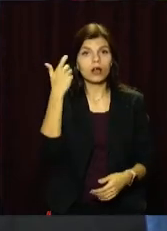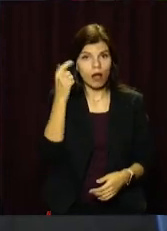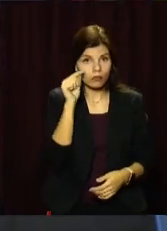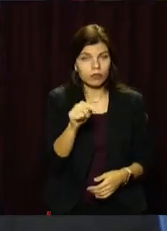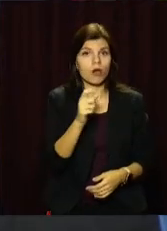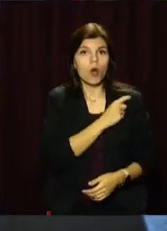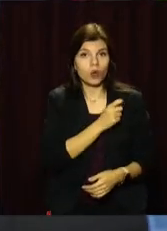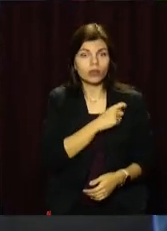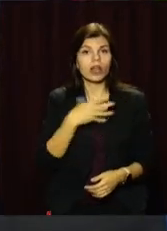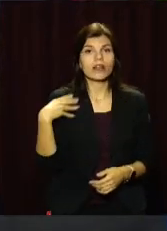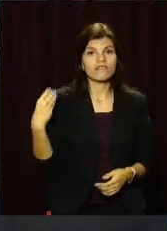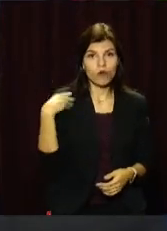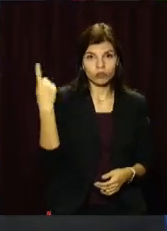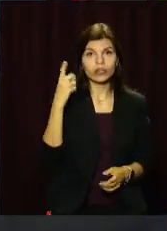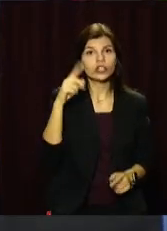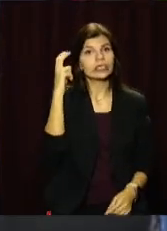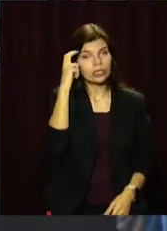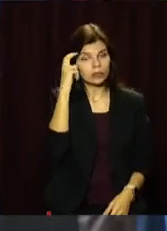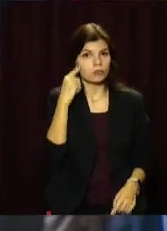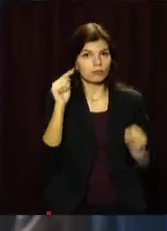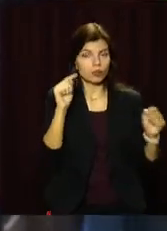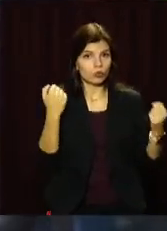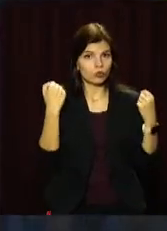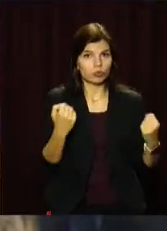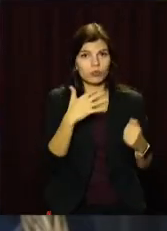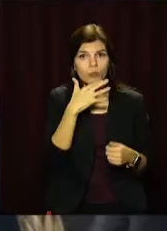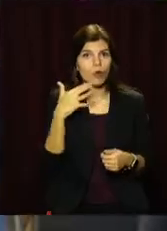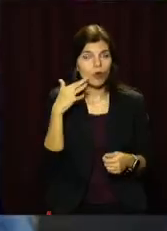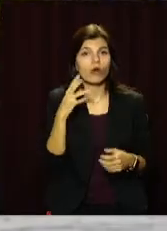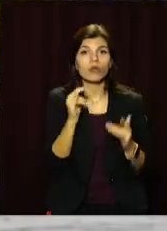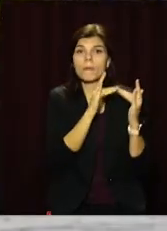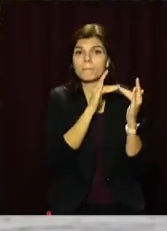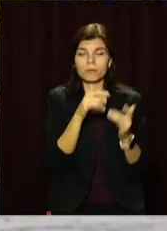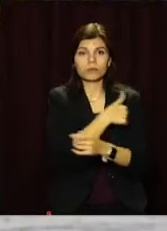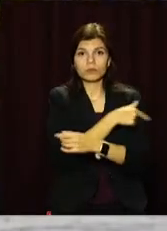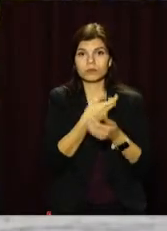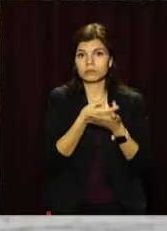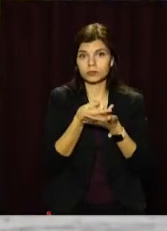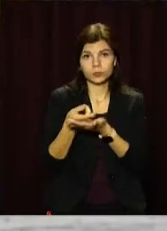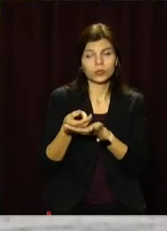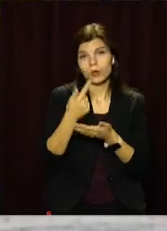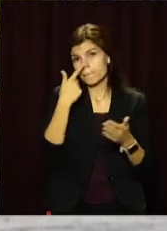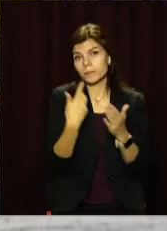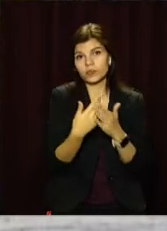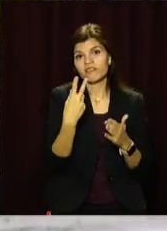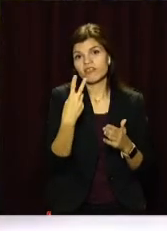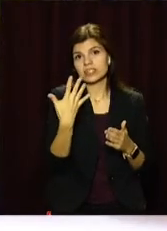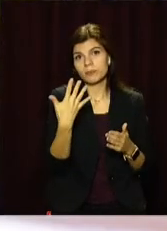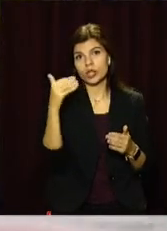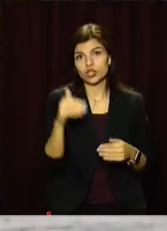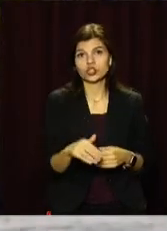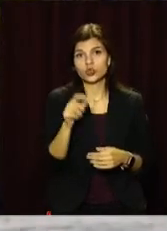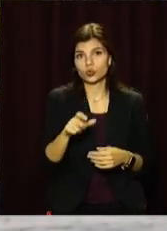Харківській, Одеській, Львівській областях та Києві. Наразі на ковідних ліжках у медзакладах перебувають практично 25